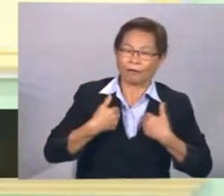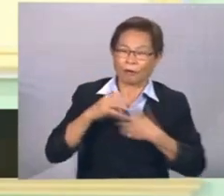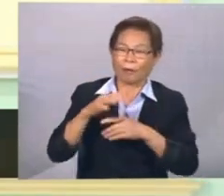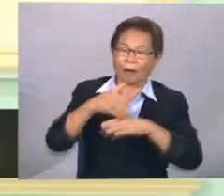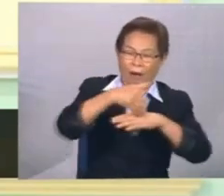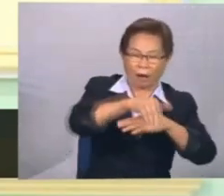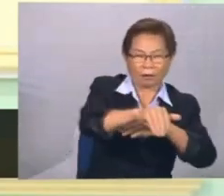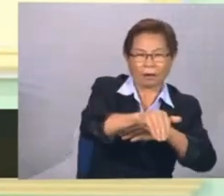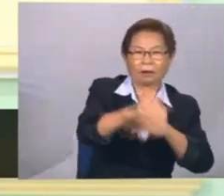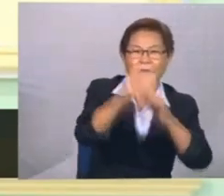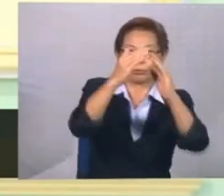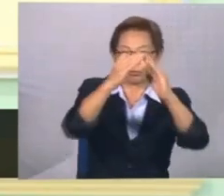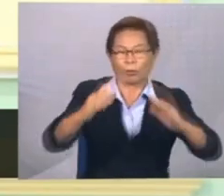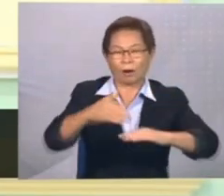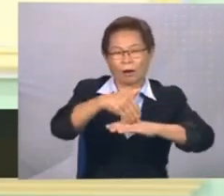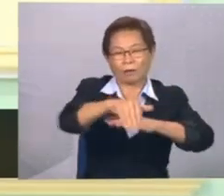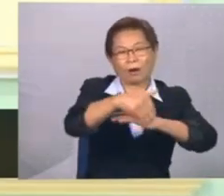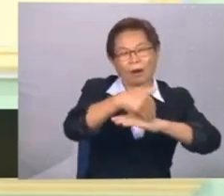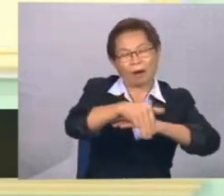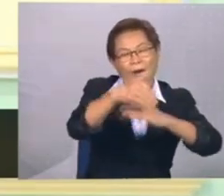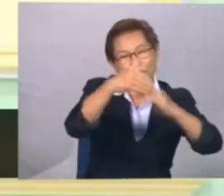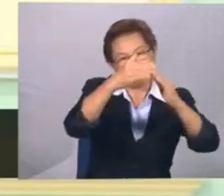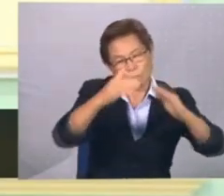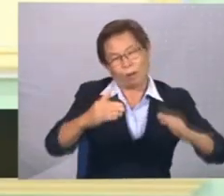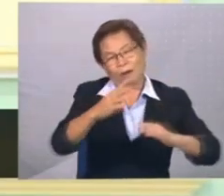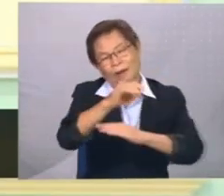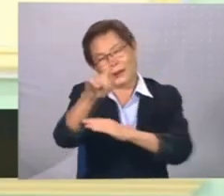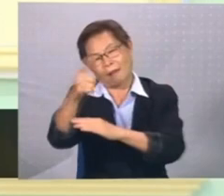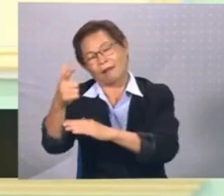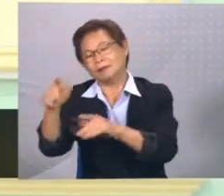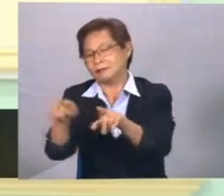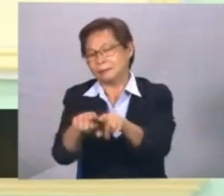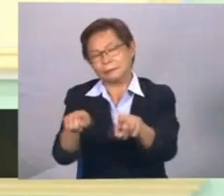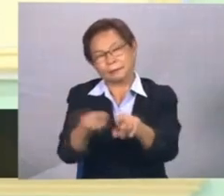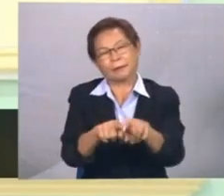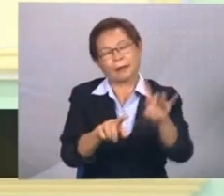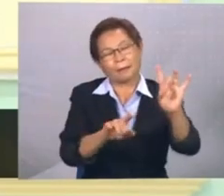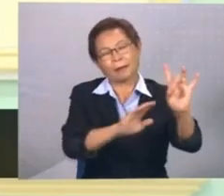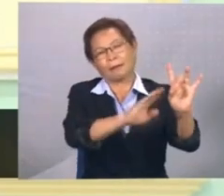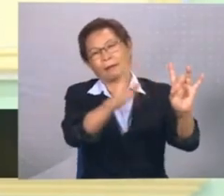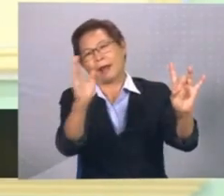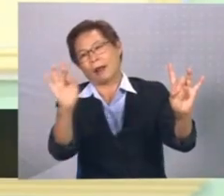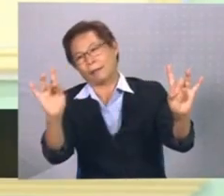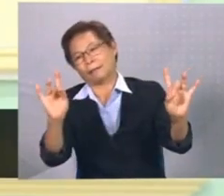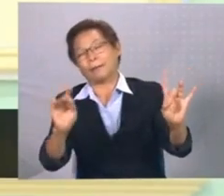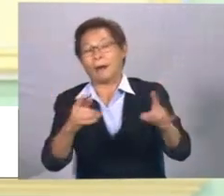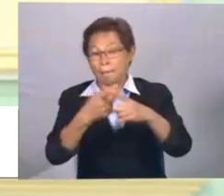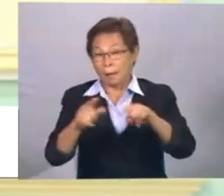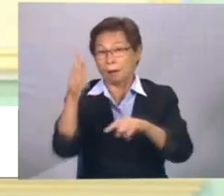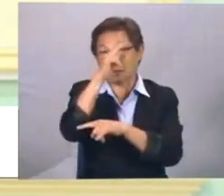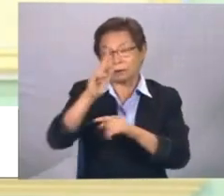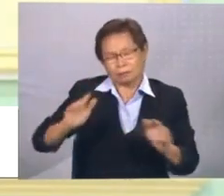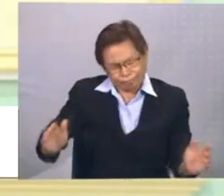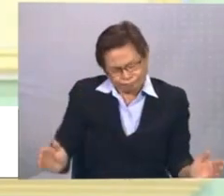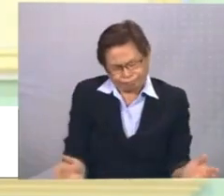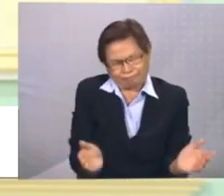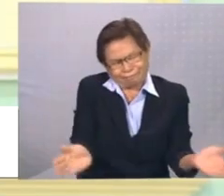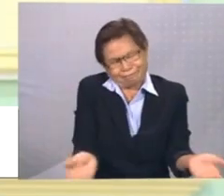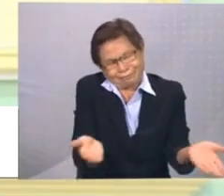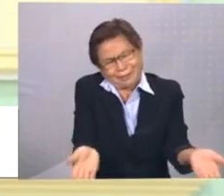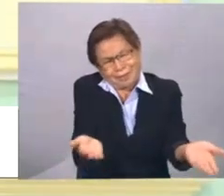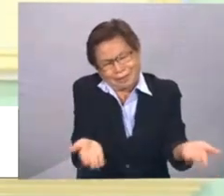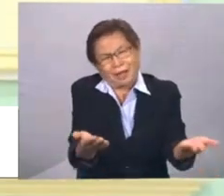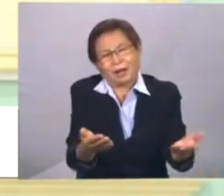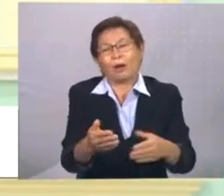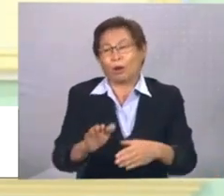pengantaran ke rumah dan sebagainya boleh menelepon bea kerajaan menggalakkan upaya orang ramai